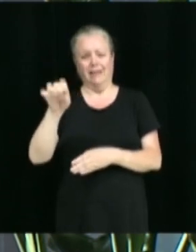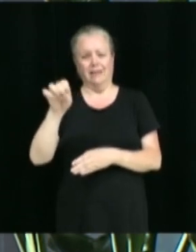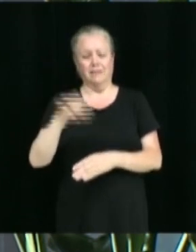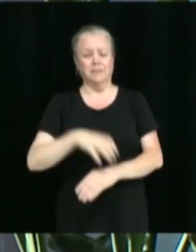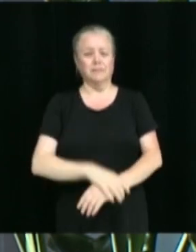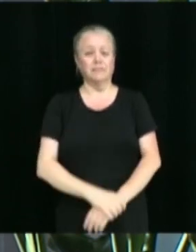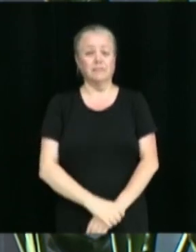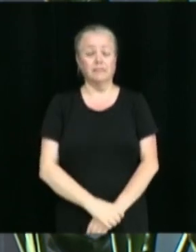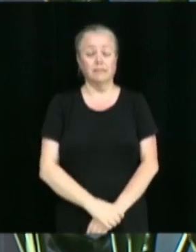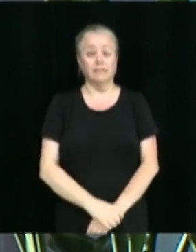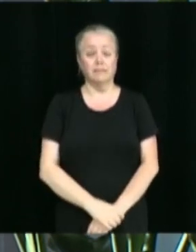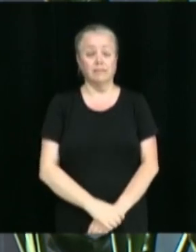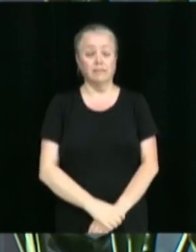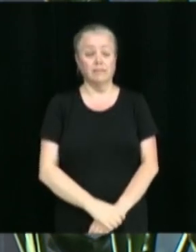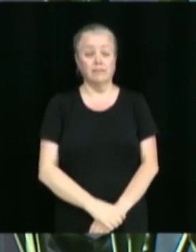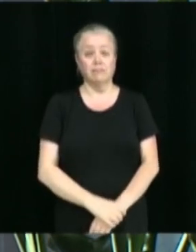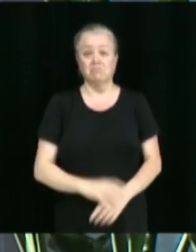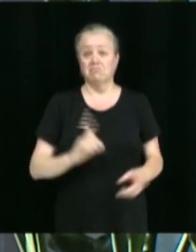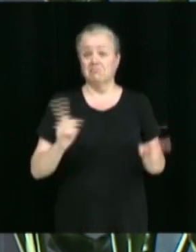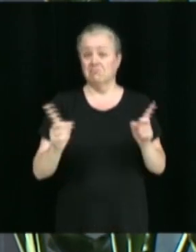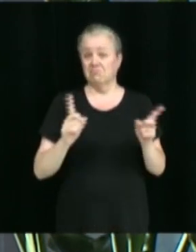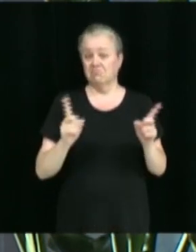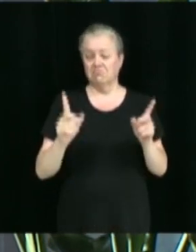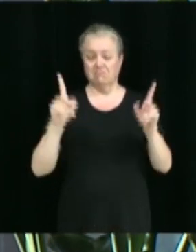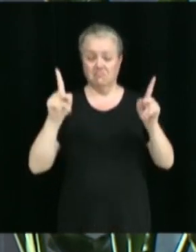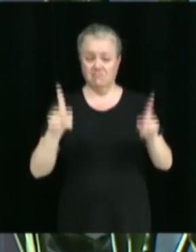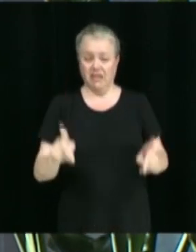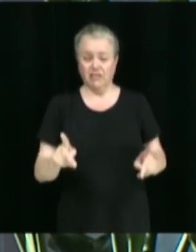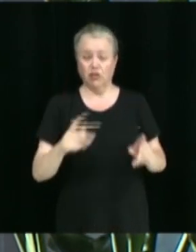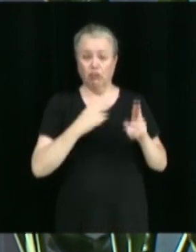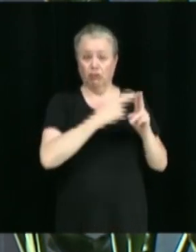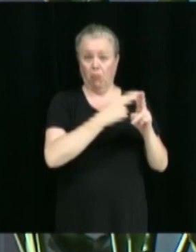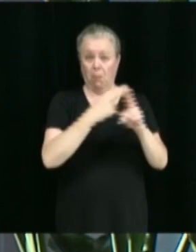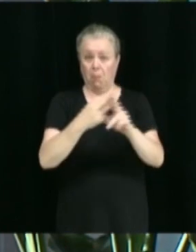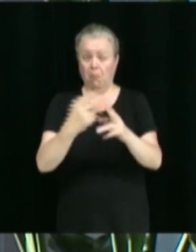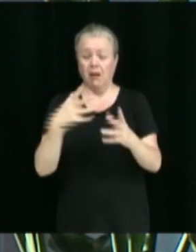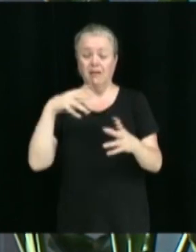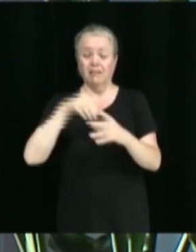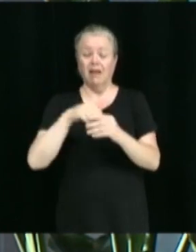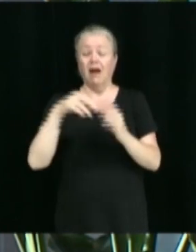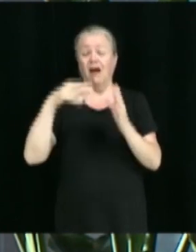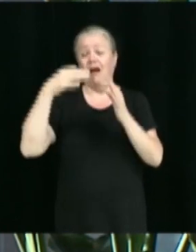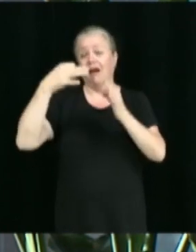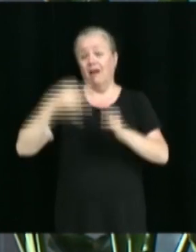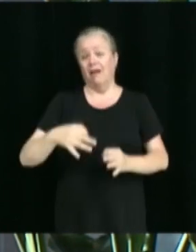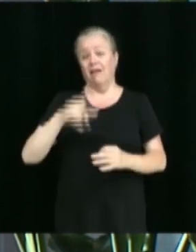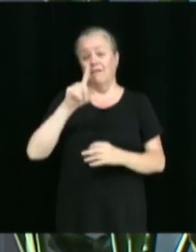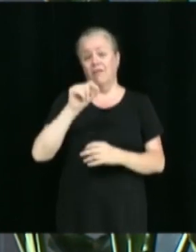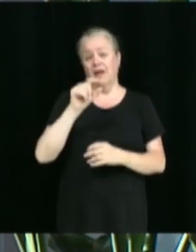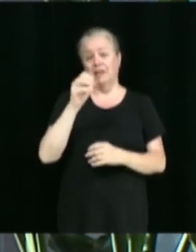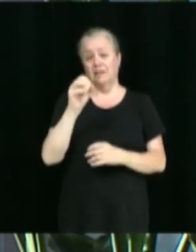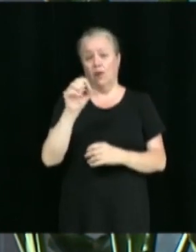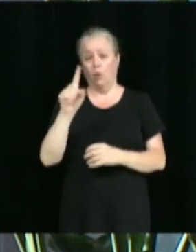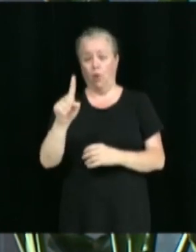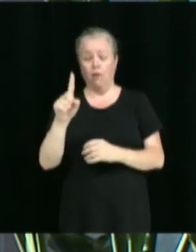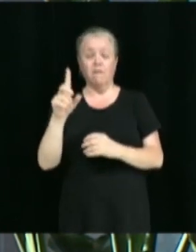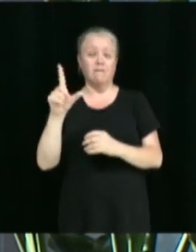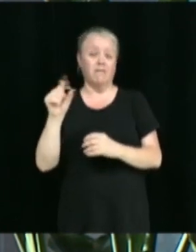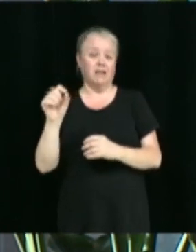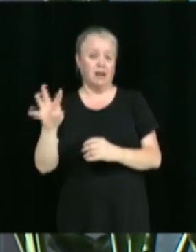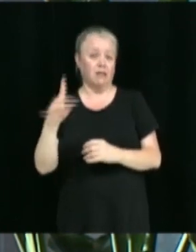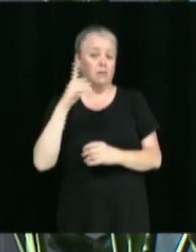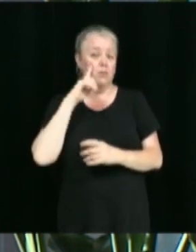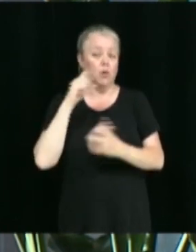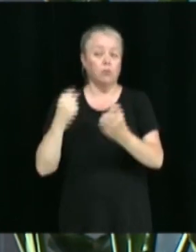Il s'agit d'autoriser l'une ou l'autre des personnes désignées dans la résolution 20-01-24 à appuyer